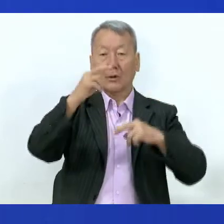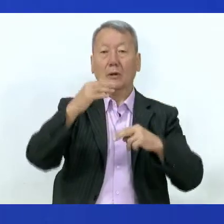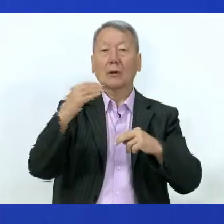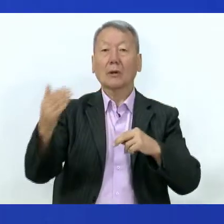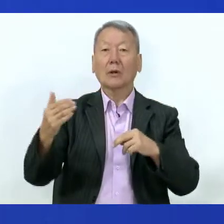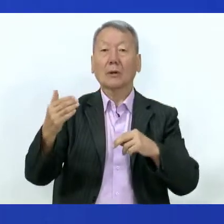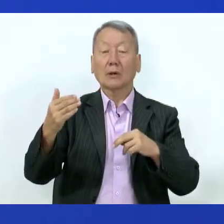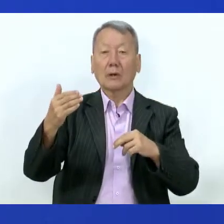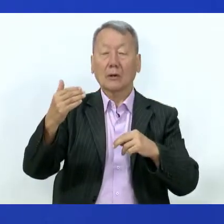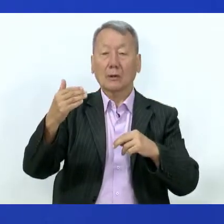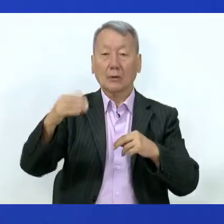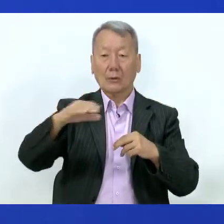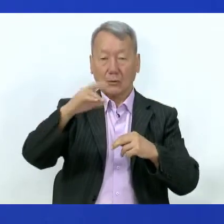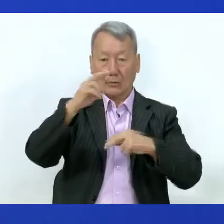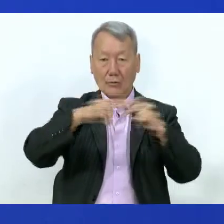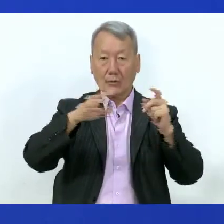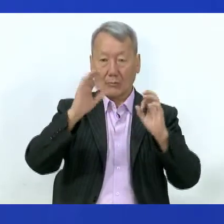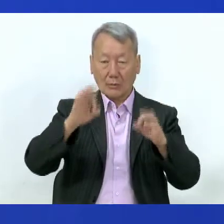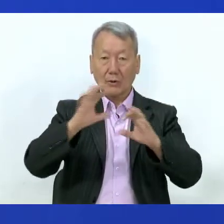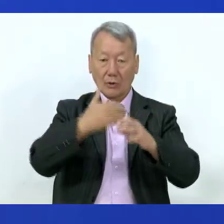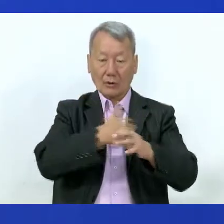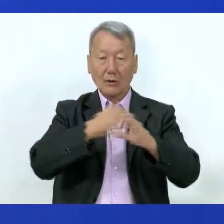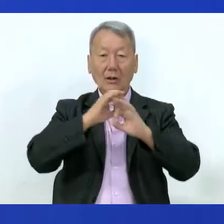Урматбек Курманбек өйші сөз сіздей.